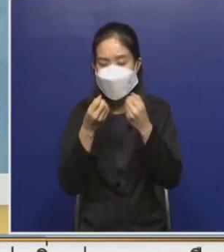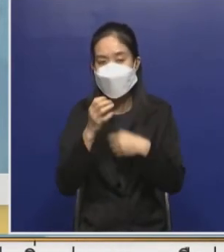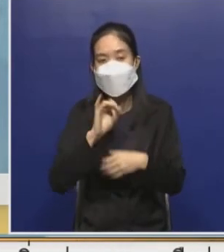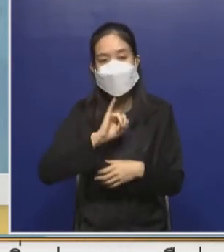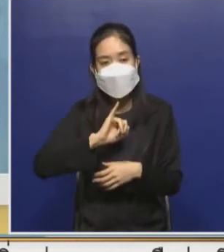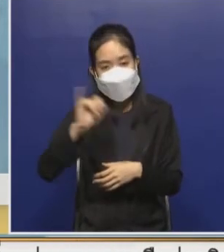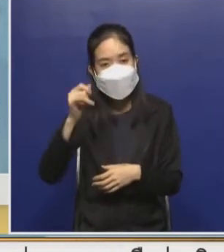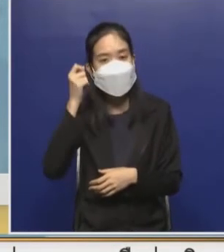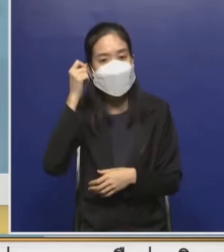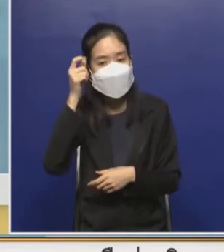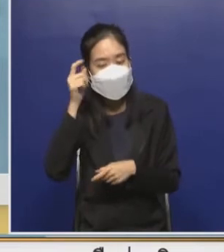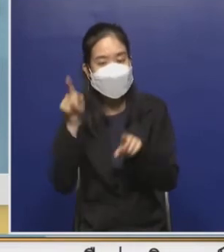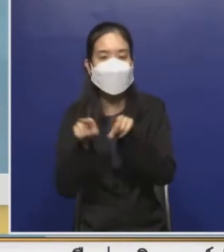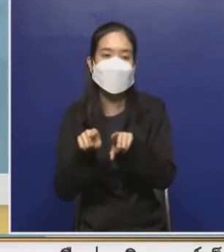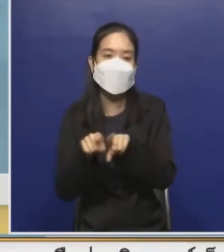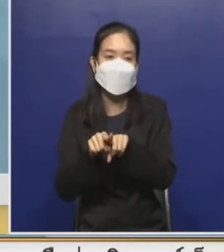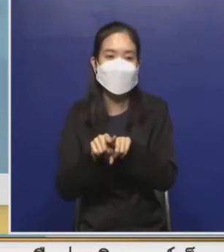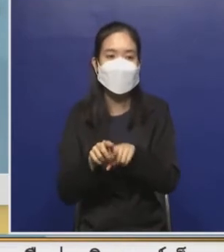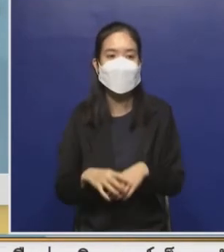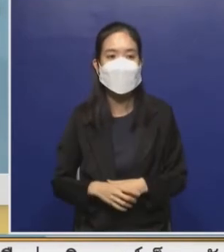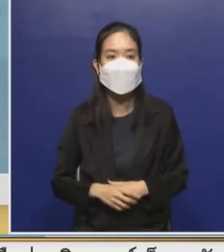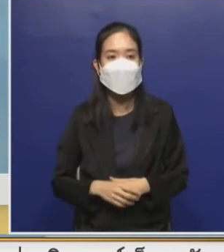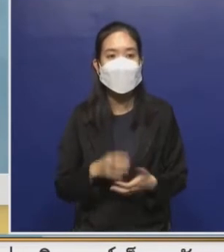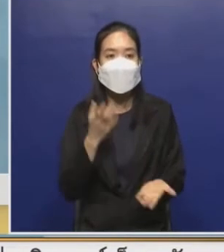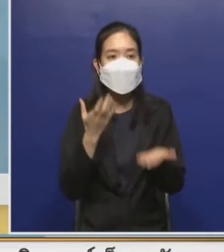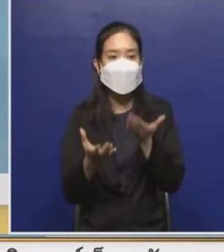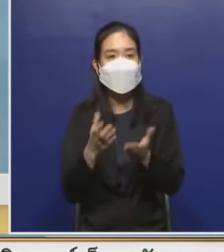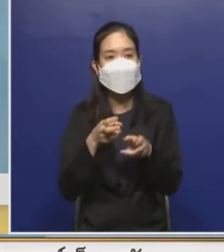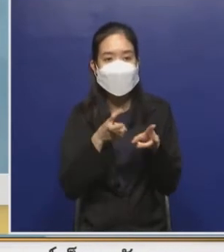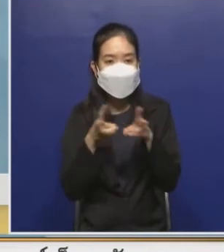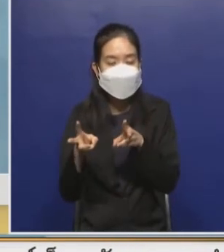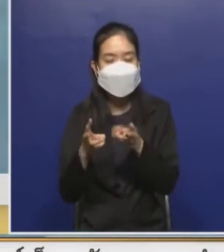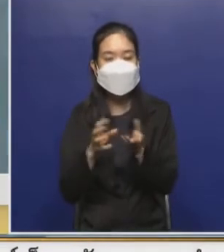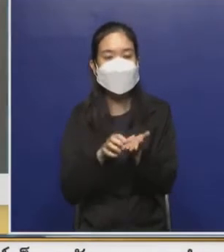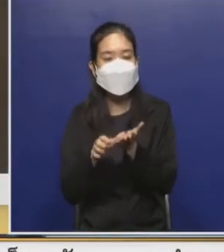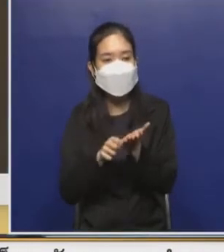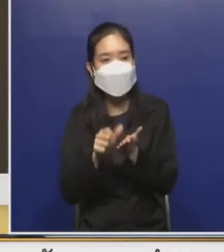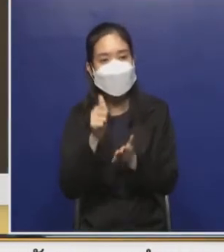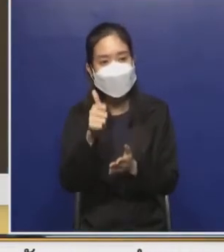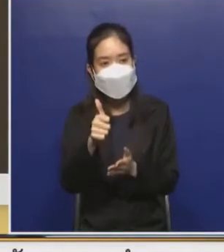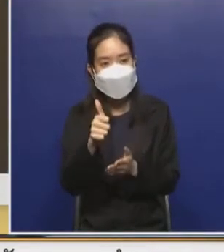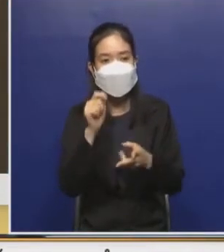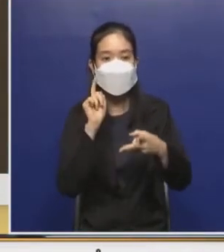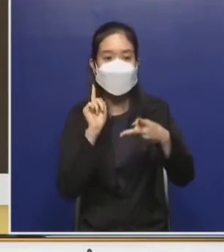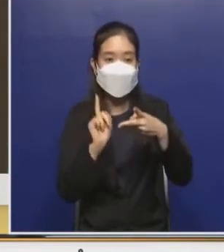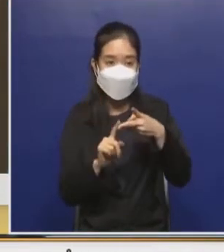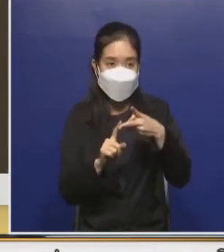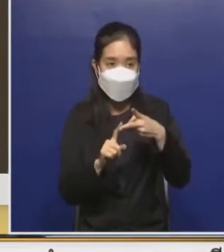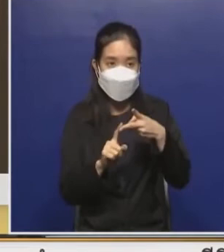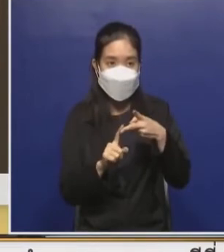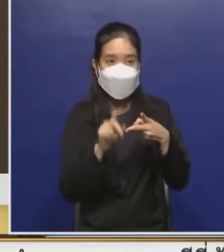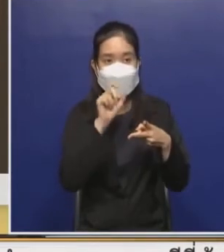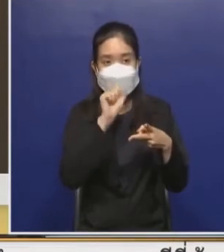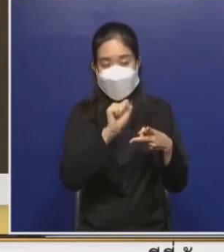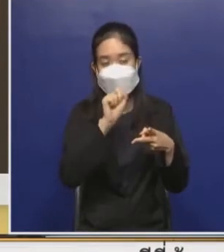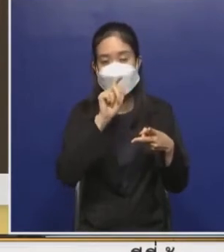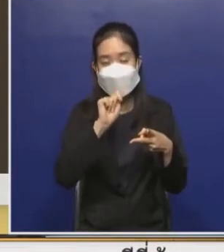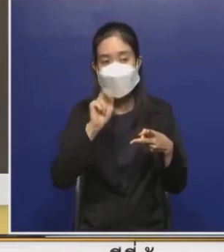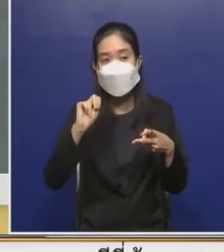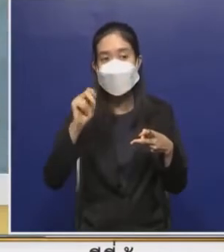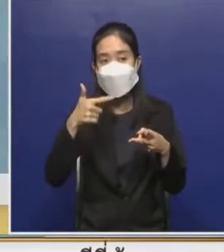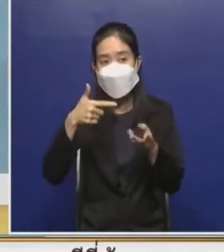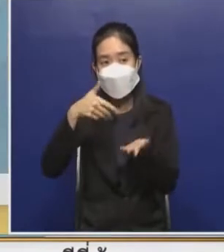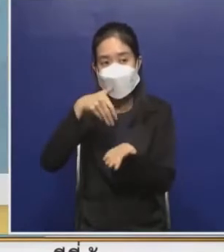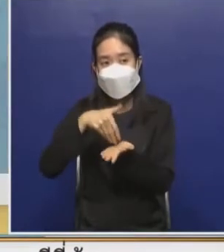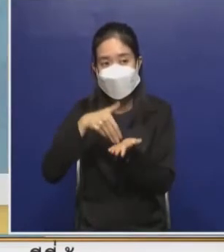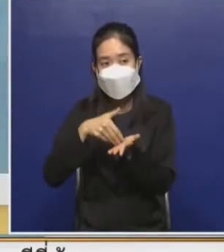ตรงกันจะได้นำไปสู่แนวทางแก้ไปัหาร่มกัน2สำนก็ประมาณ สjo ทังอกลมัชีกล